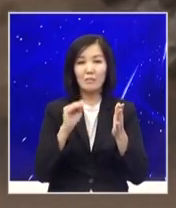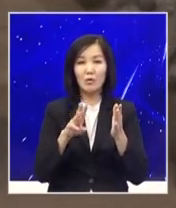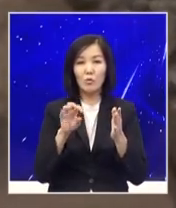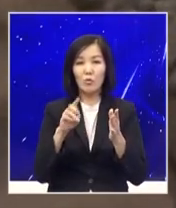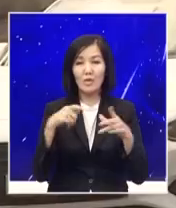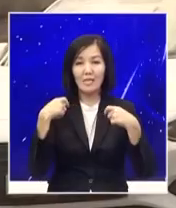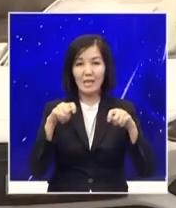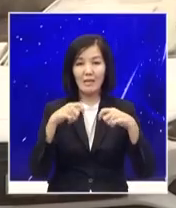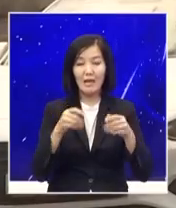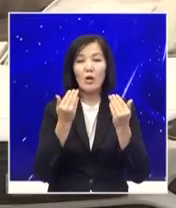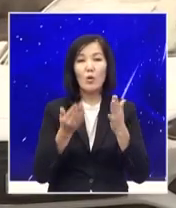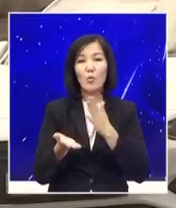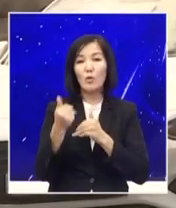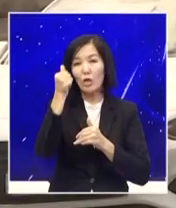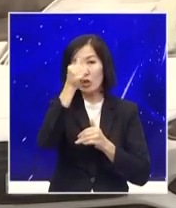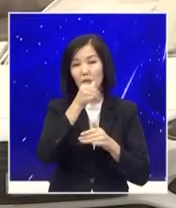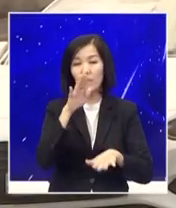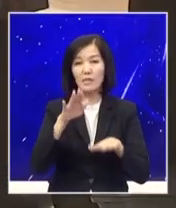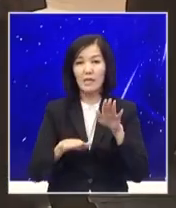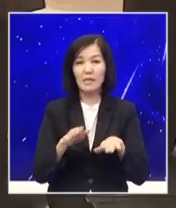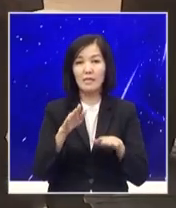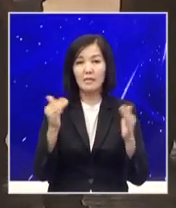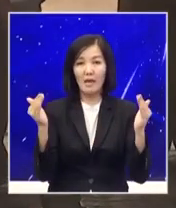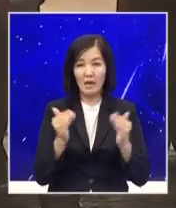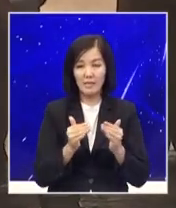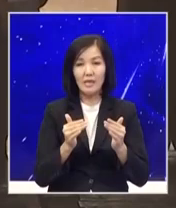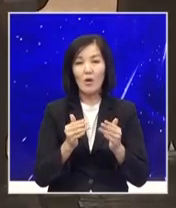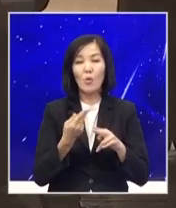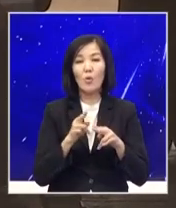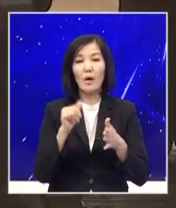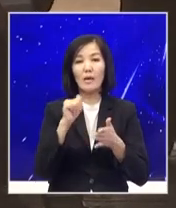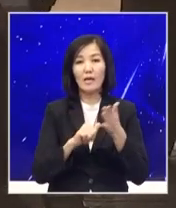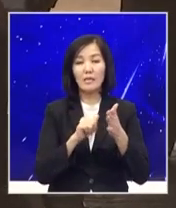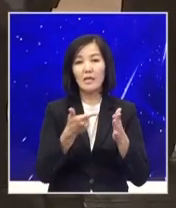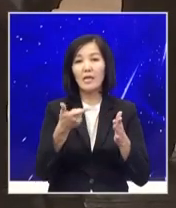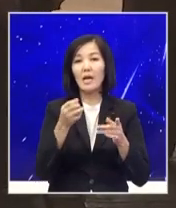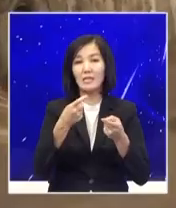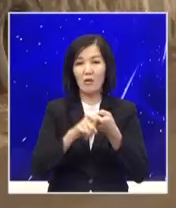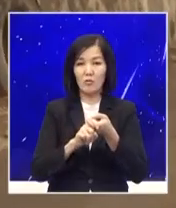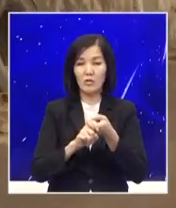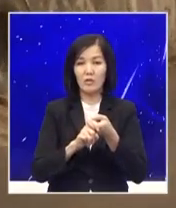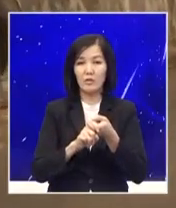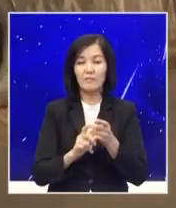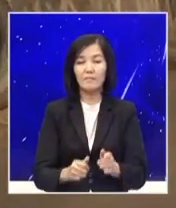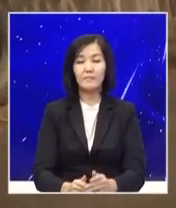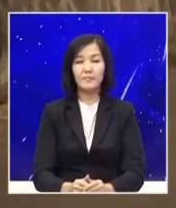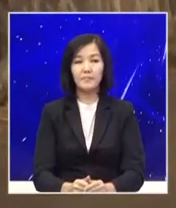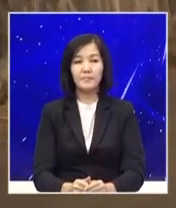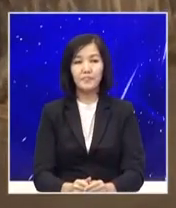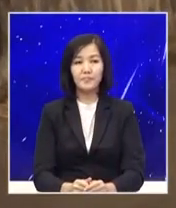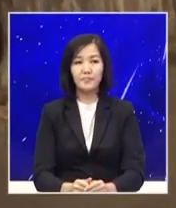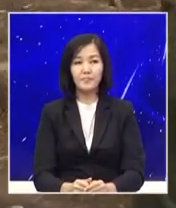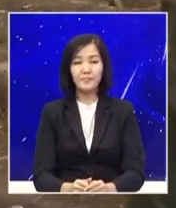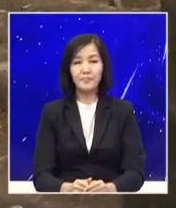көмір өткізілген. Бұл өткен жылмен салыстырғанда бір шама аз. Оған себеп халық табиғи газға қосылып жатыр. За неделю